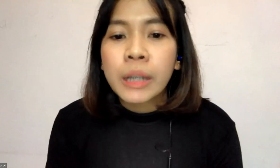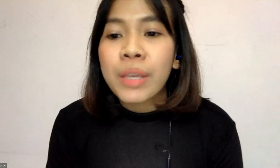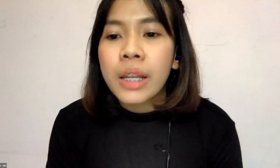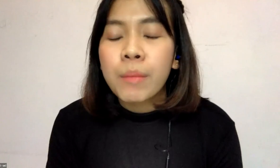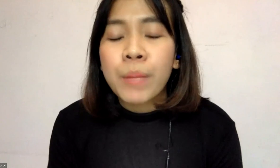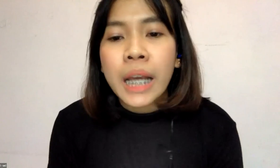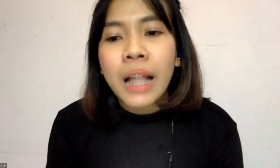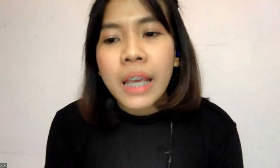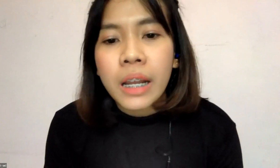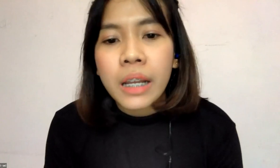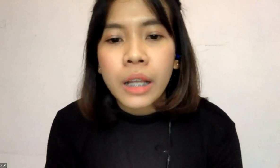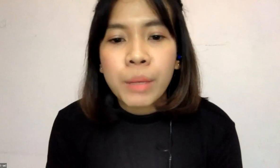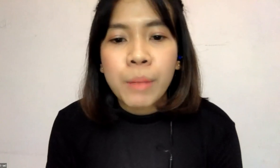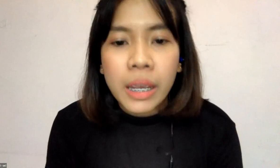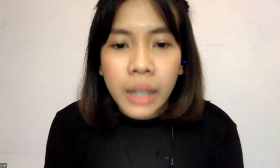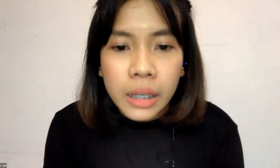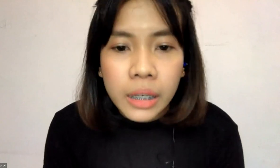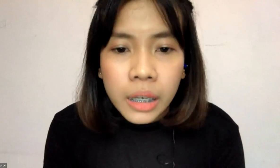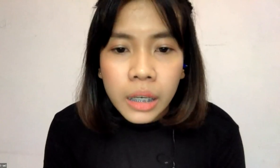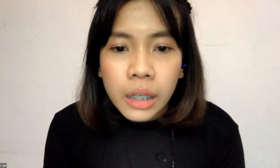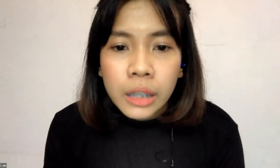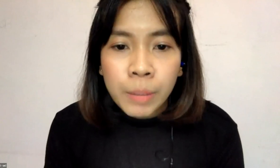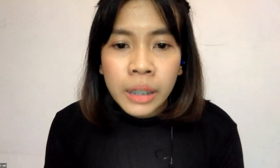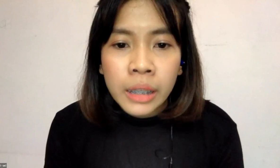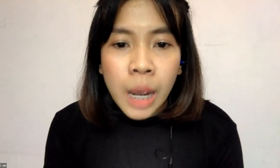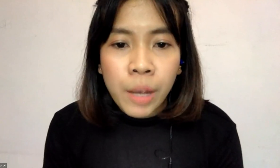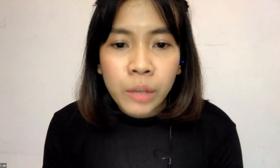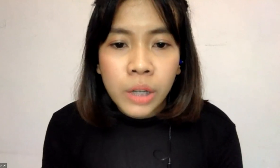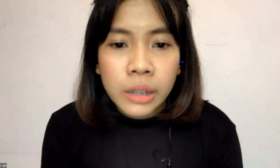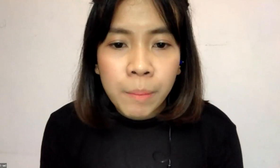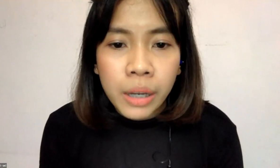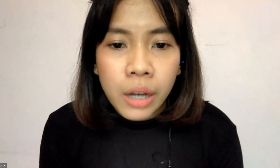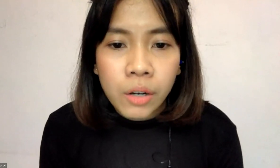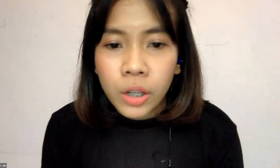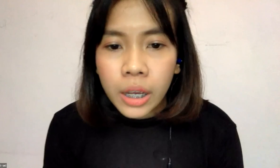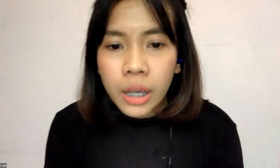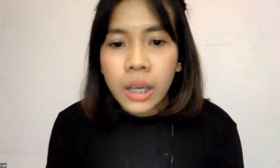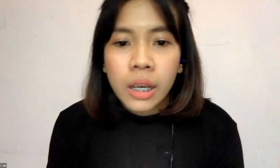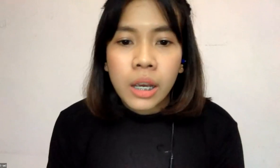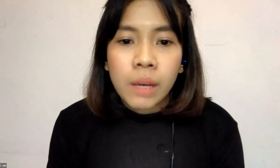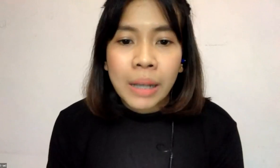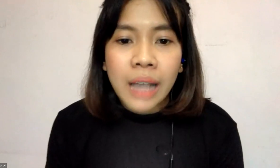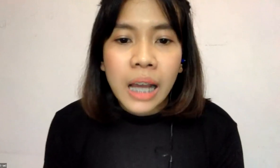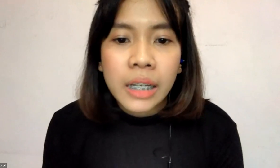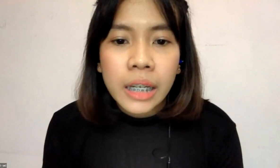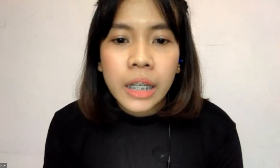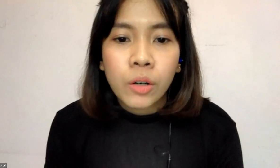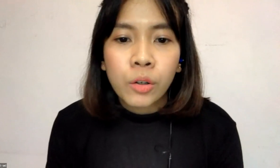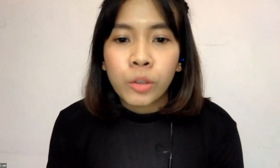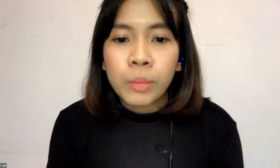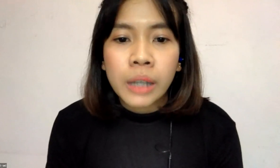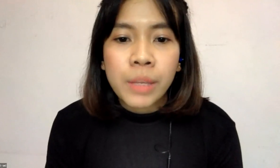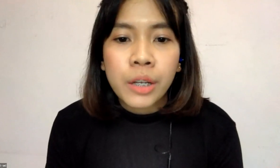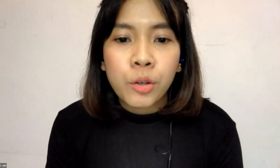bisa menjadi memberikan layanan yang lebih baik lagi seperti tadi apa yang sudah disampaikan oleh Mas Adi